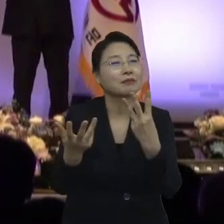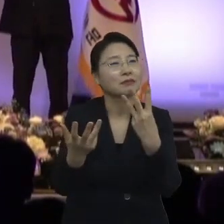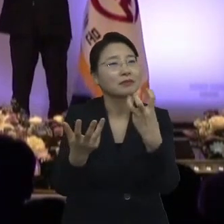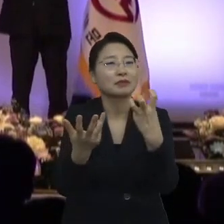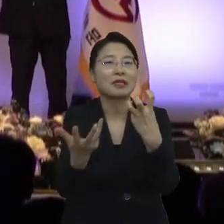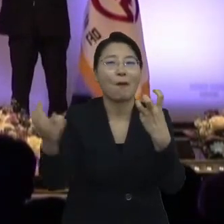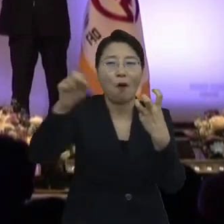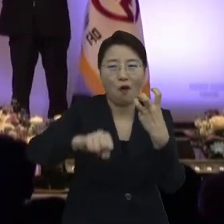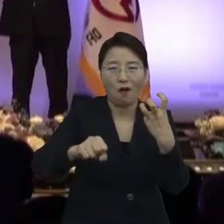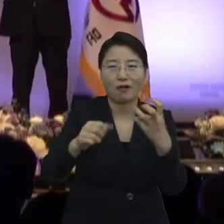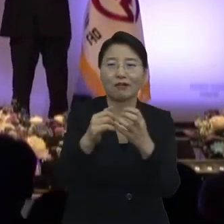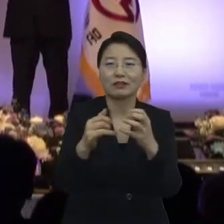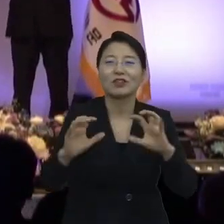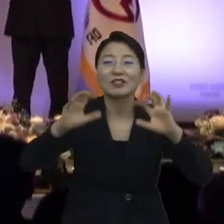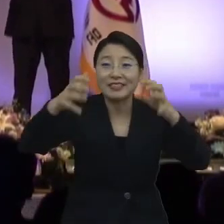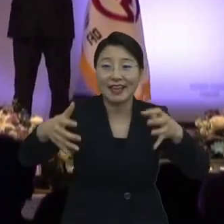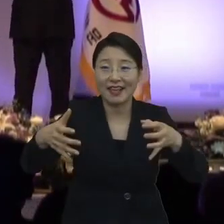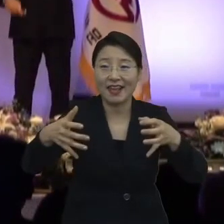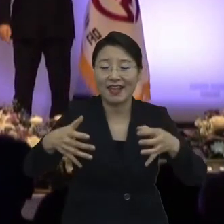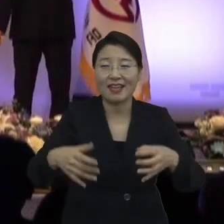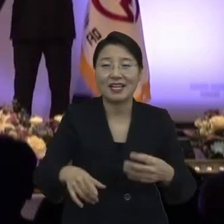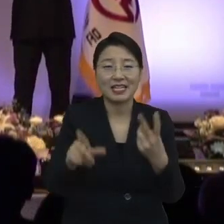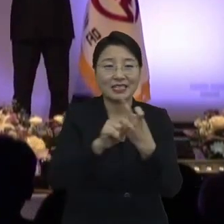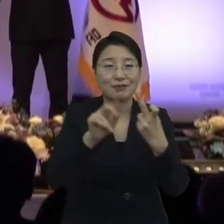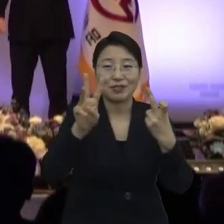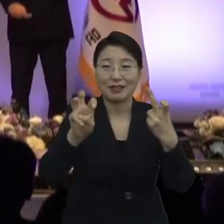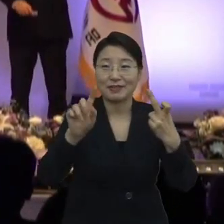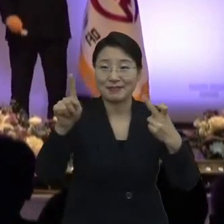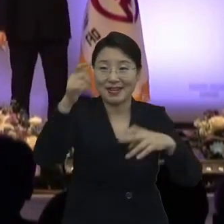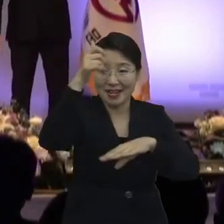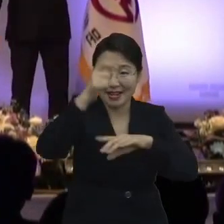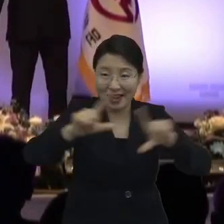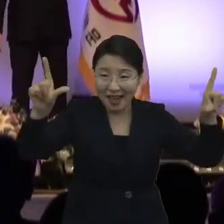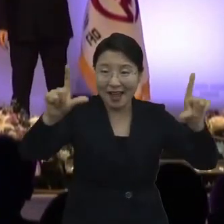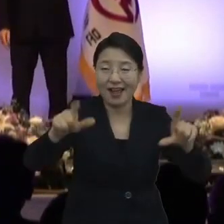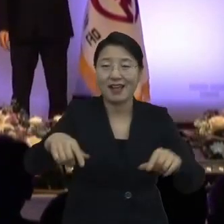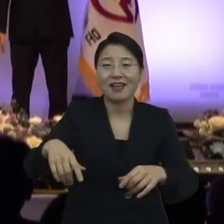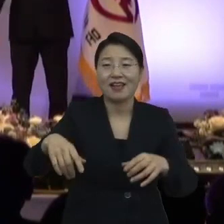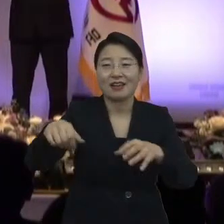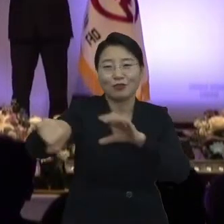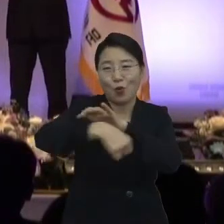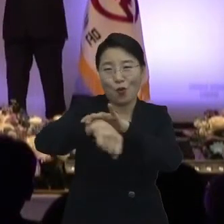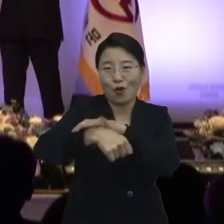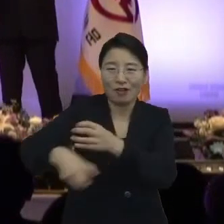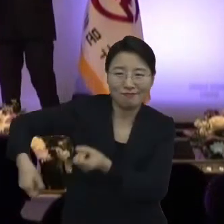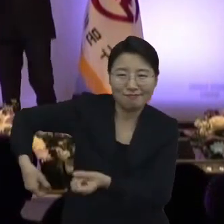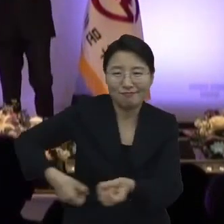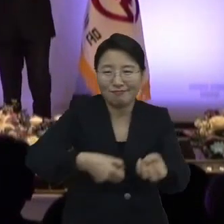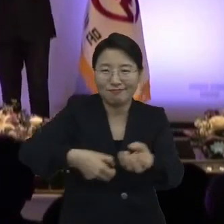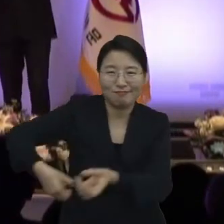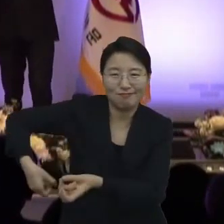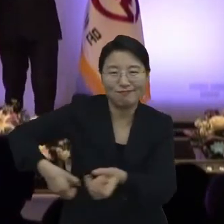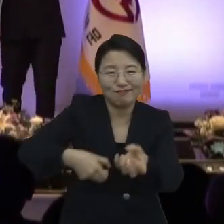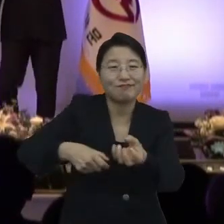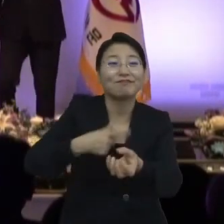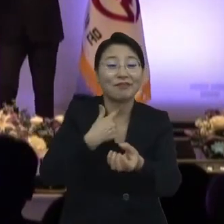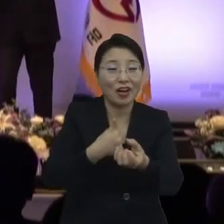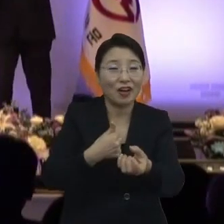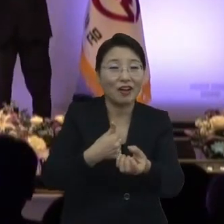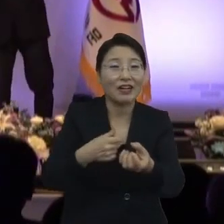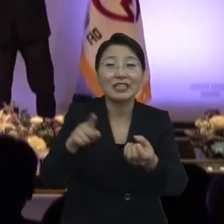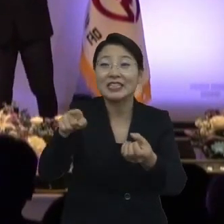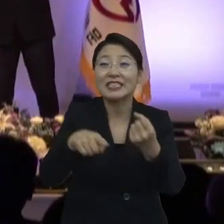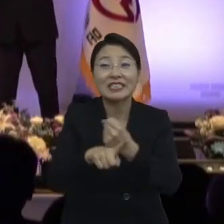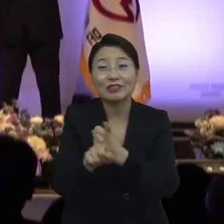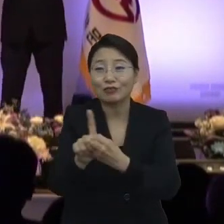세계에 중계방송하도록 하기 위해서 이제 파워 유튜버들을 제아의 종을 같이 쳤는데요. 이제 이걸 왜 설명드리냐 하면 이런